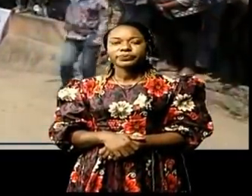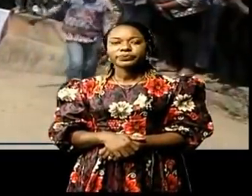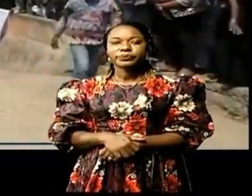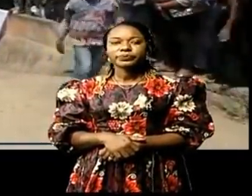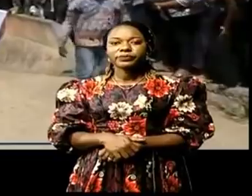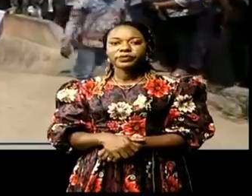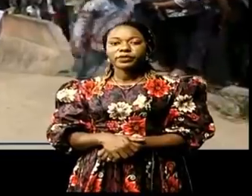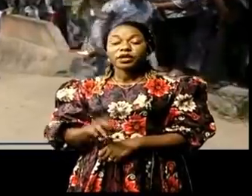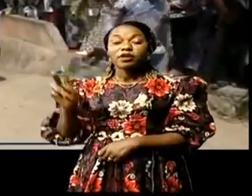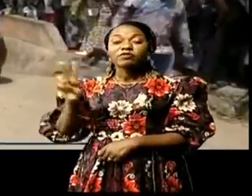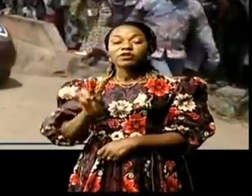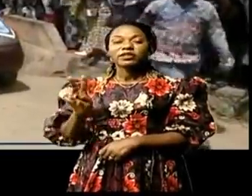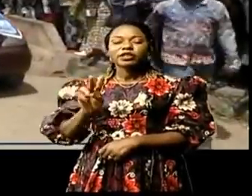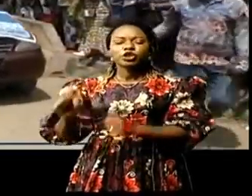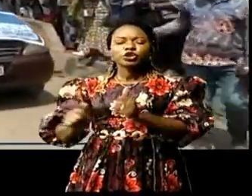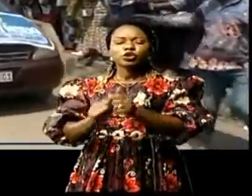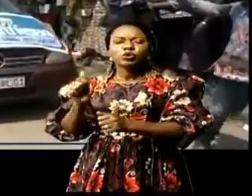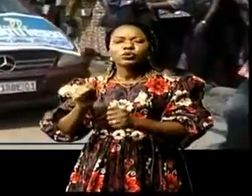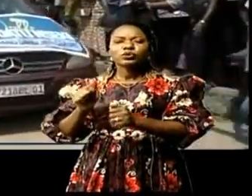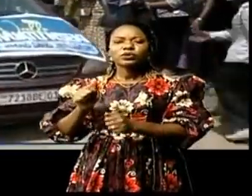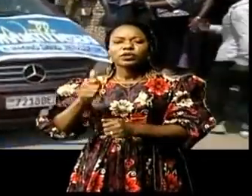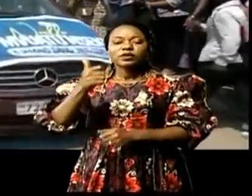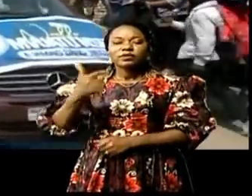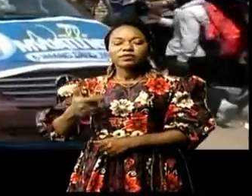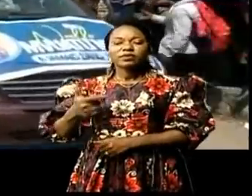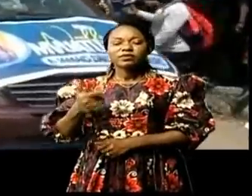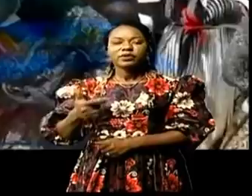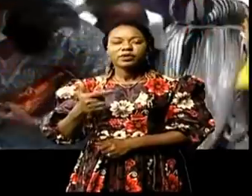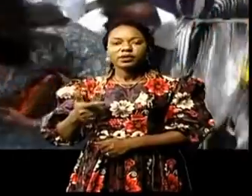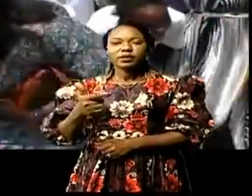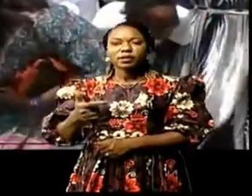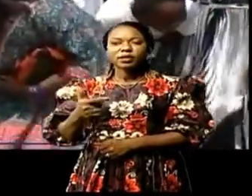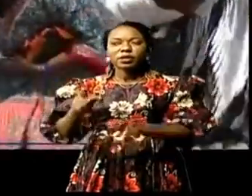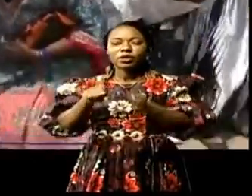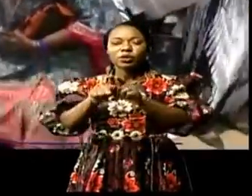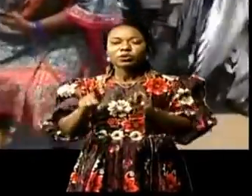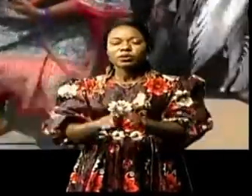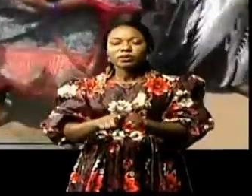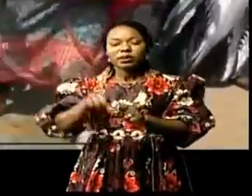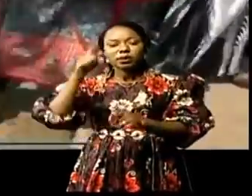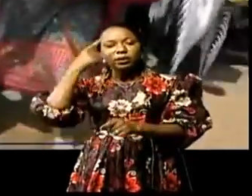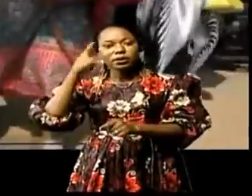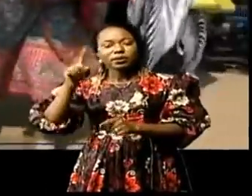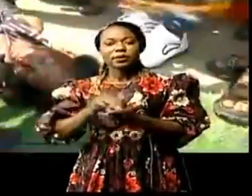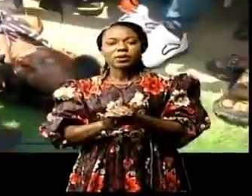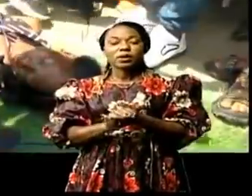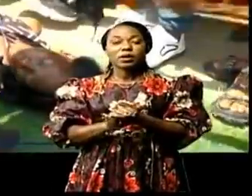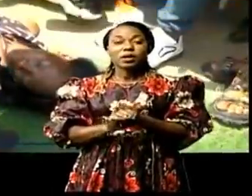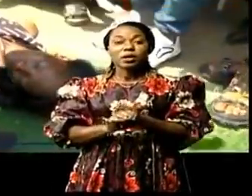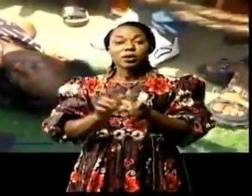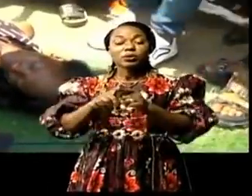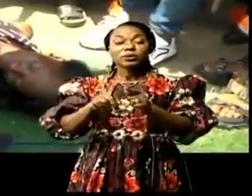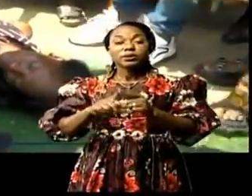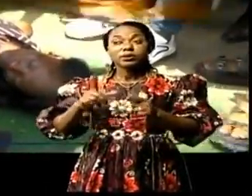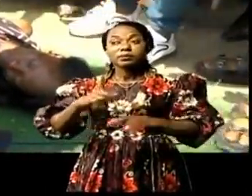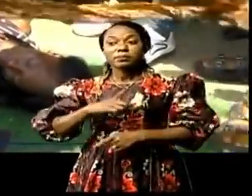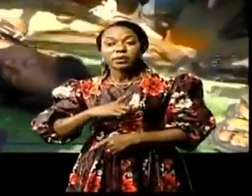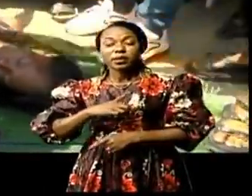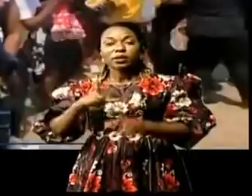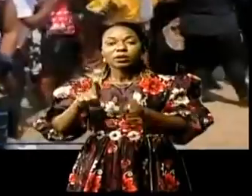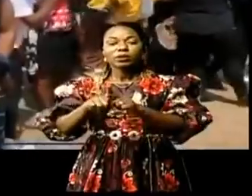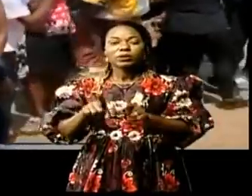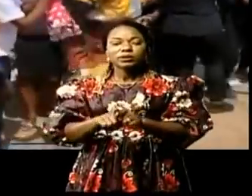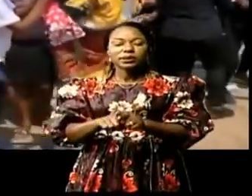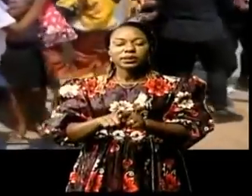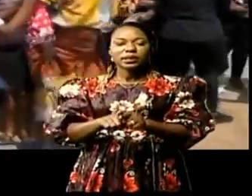C'est vendredi 11 février 2022. La grandeur du stade Vélodrome de Kintambo a eu du mal à contenir la douleur